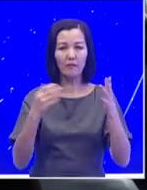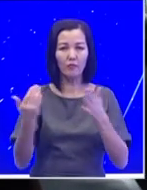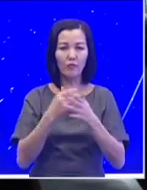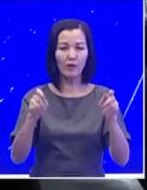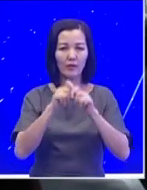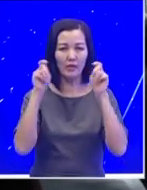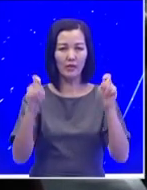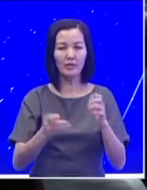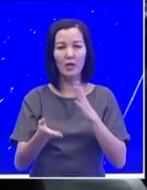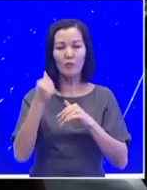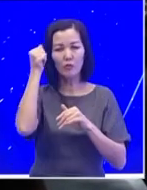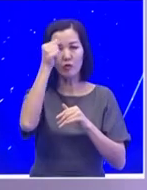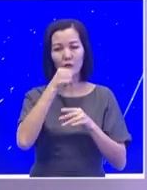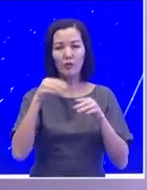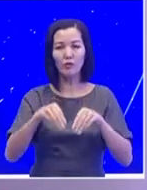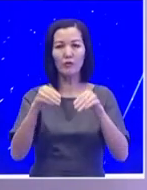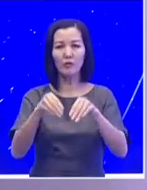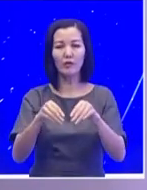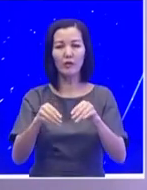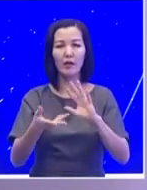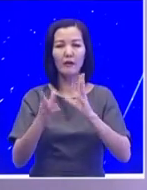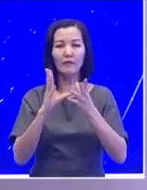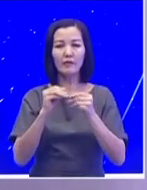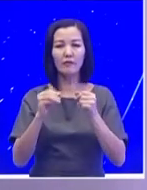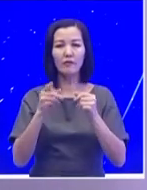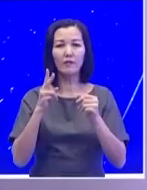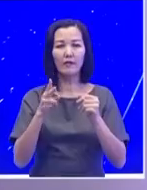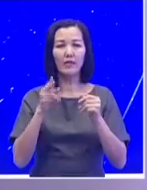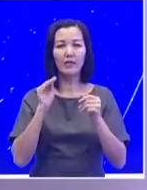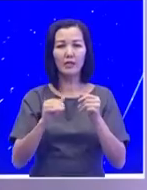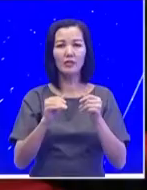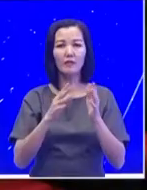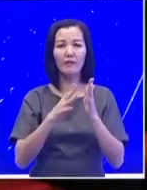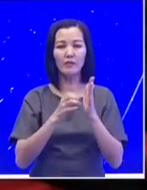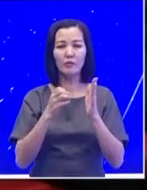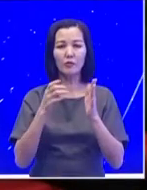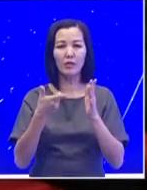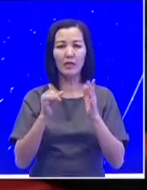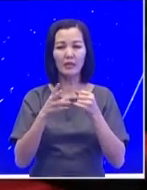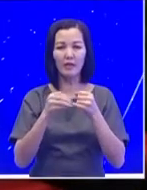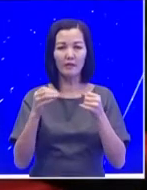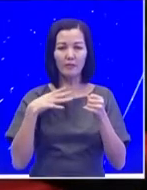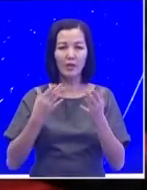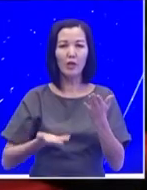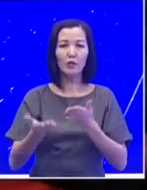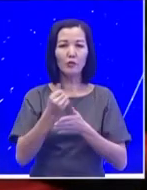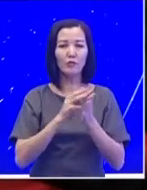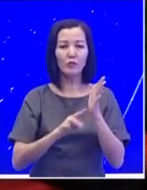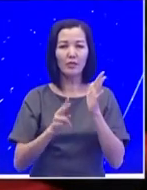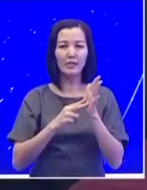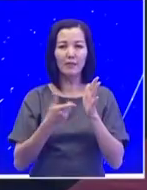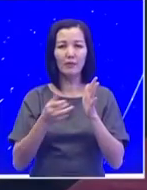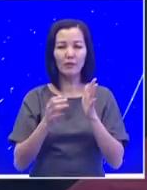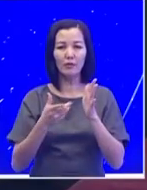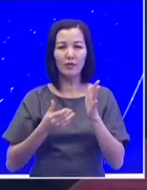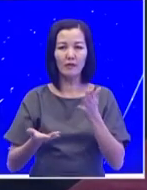жизнь. В прошлом году было высажено сахарной свеклой на площади 2850 гектаров земли и собрано 97 тонн урожая. В